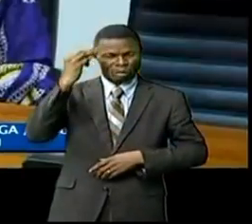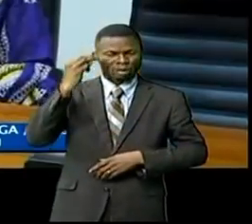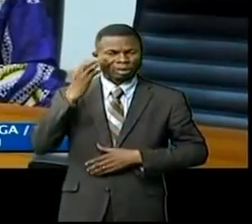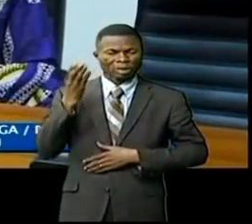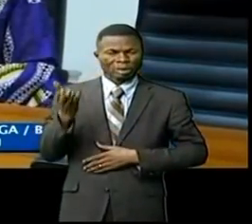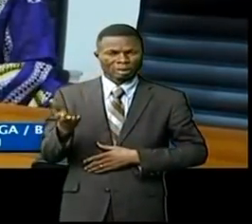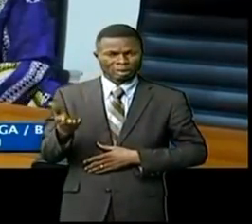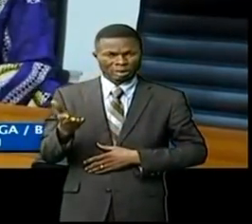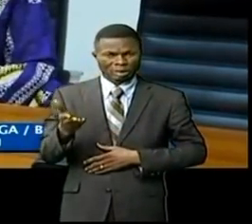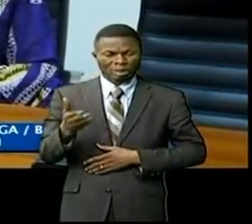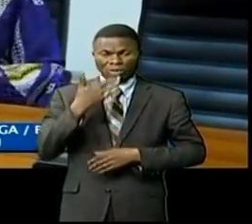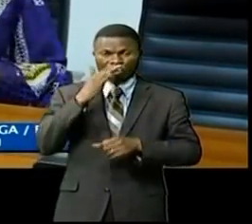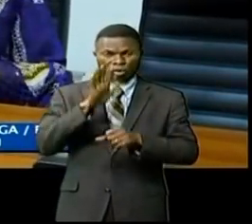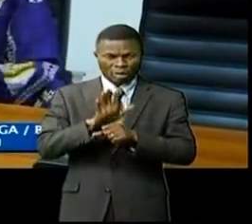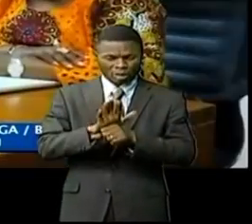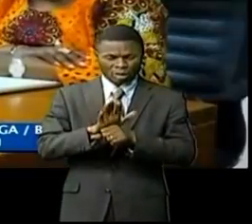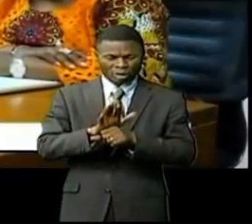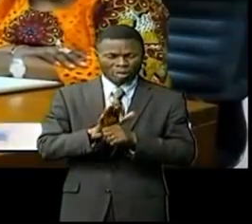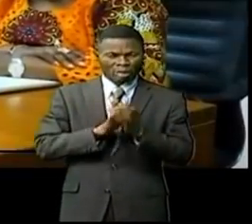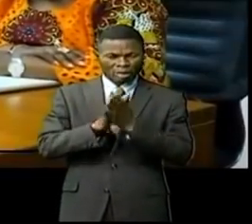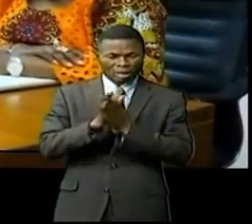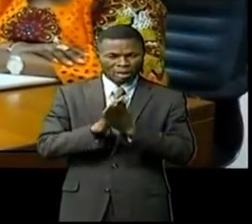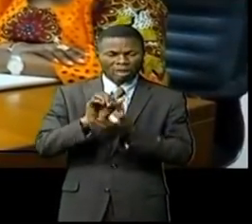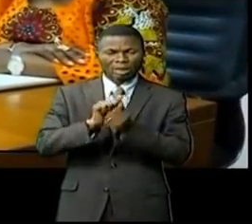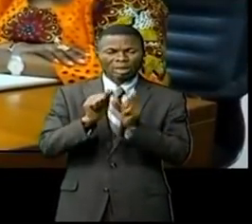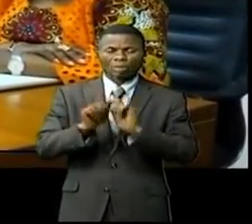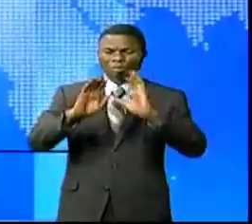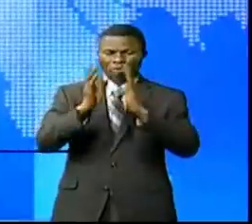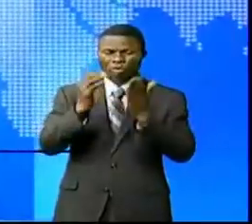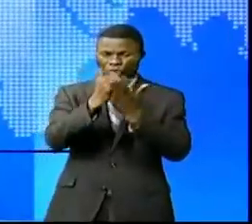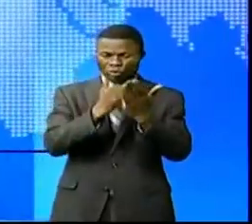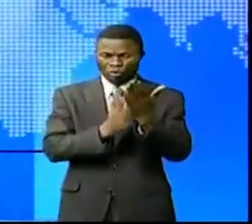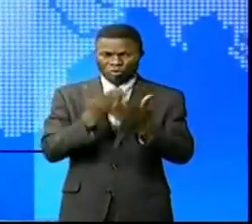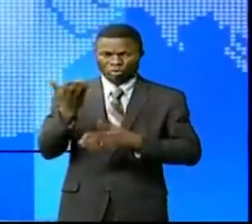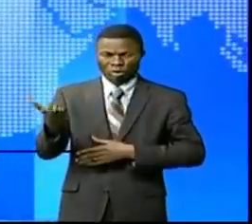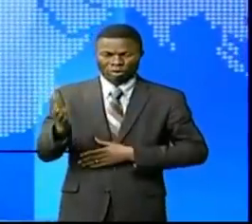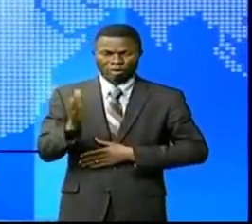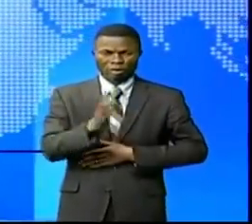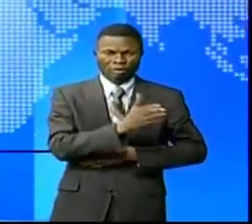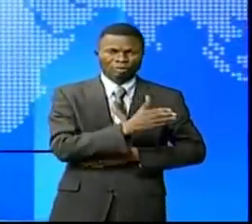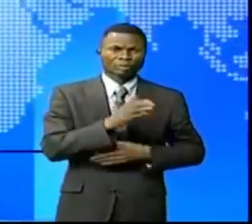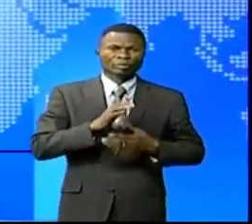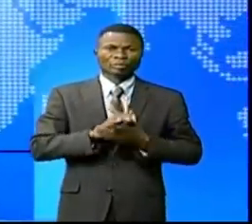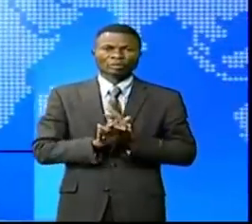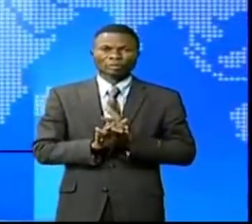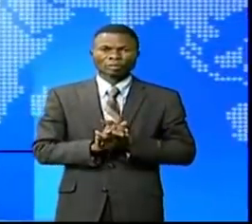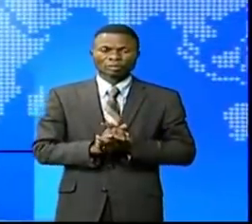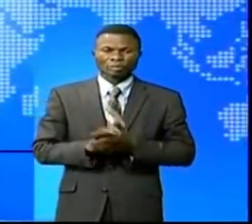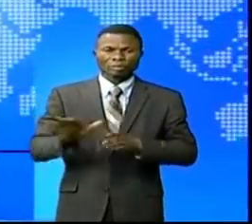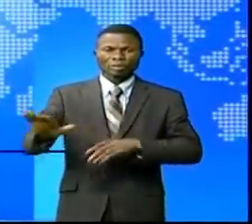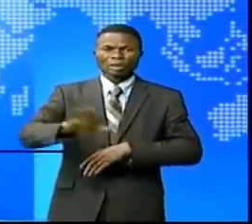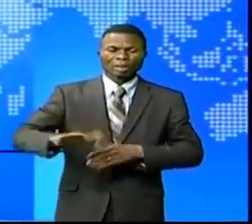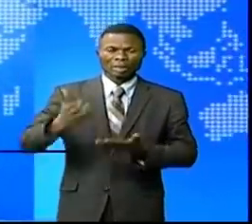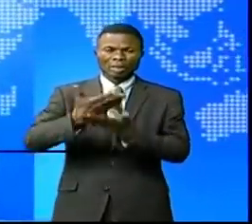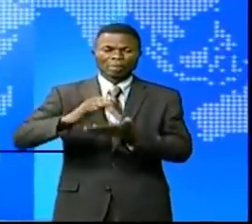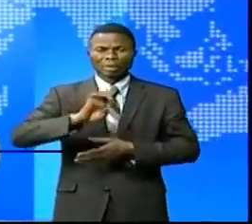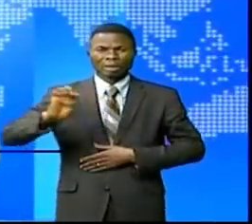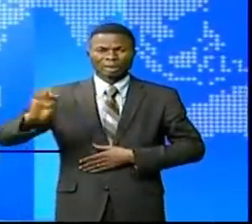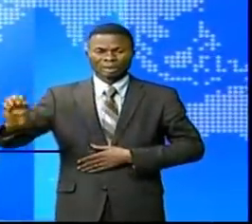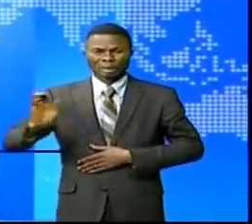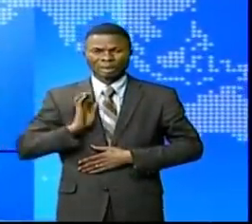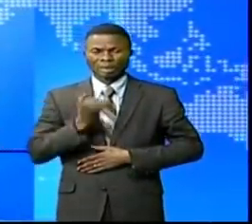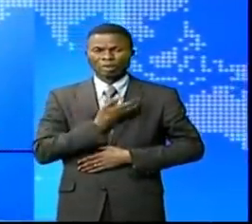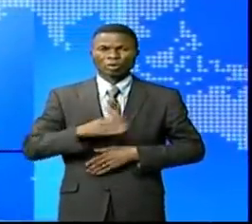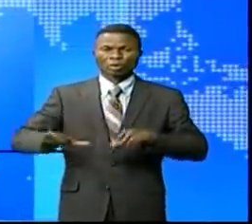national qui a promis de prendre en compte les recommandations formulées. Dans l'est du pays, restons-y, un